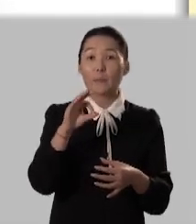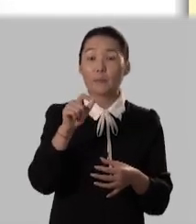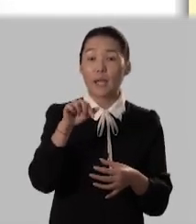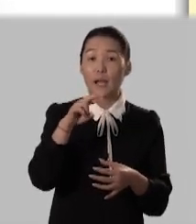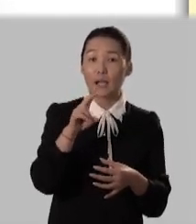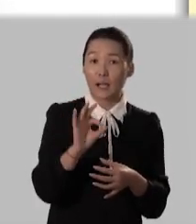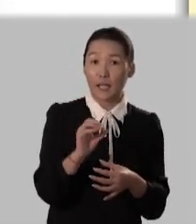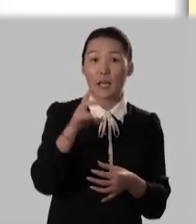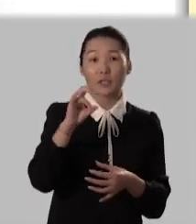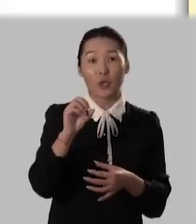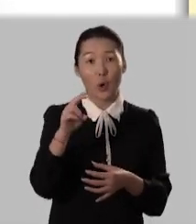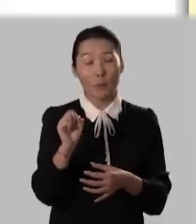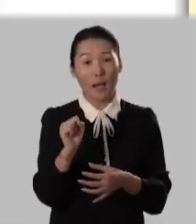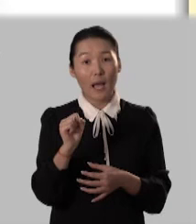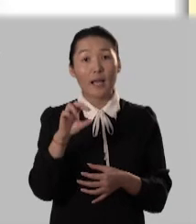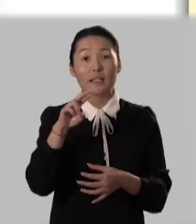альвеолы